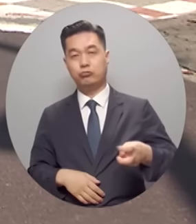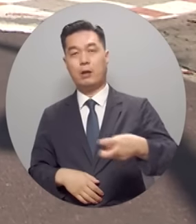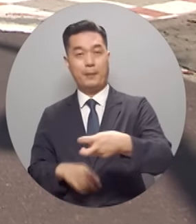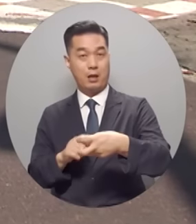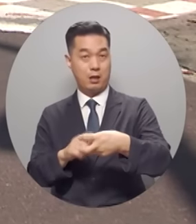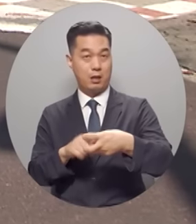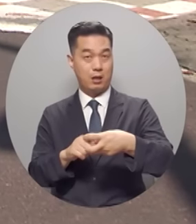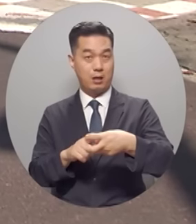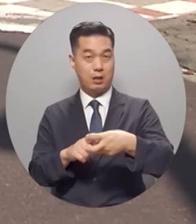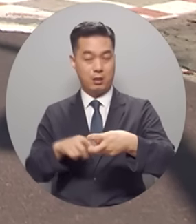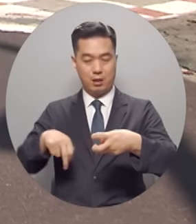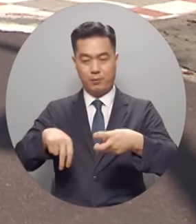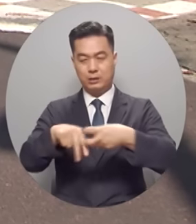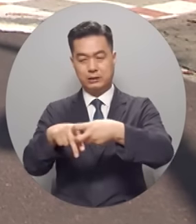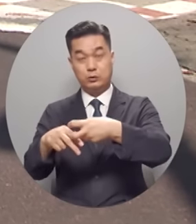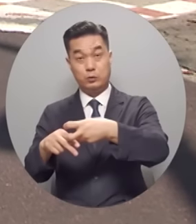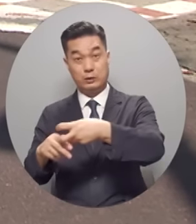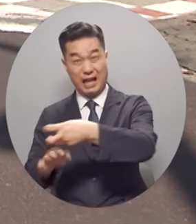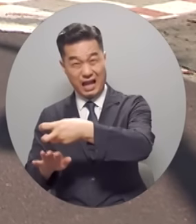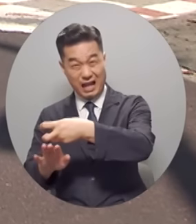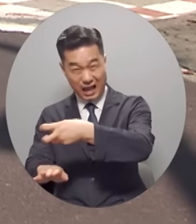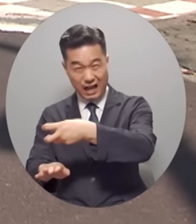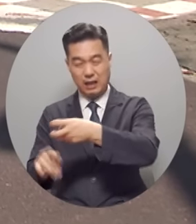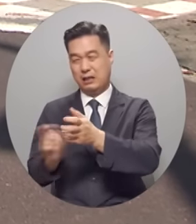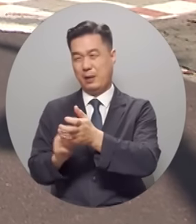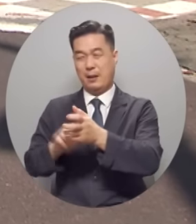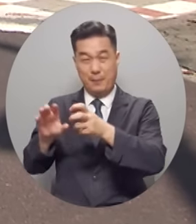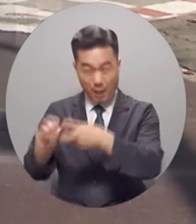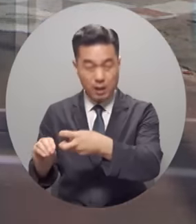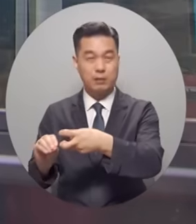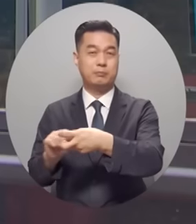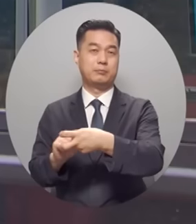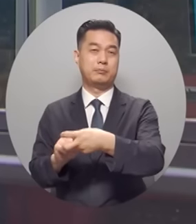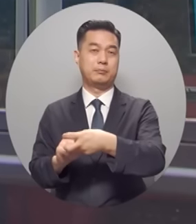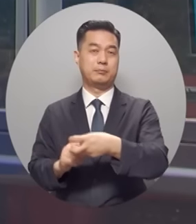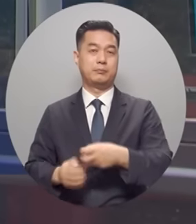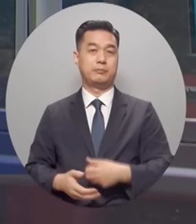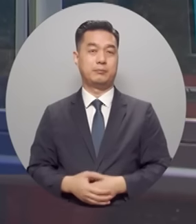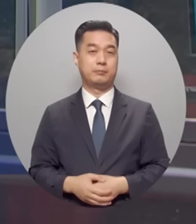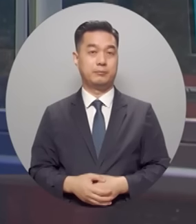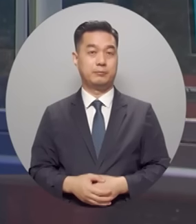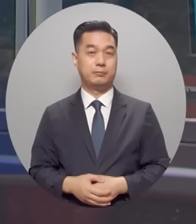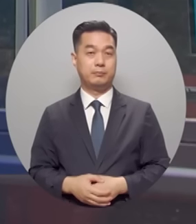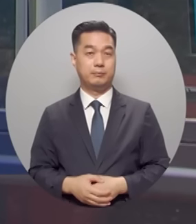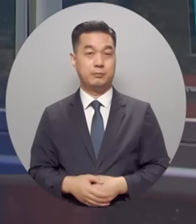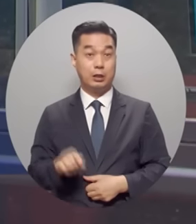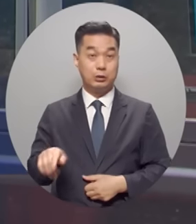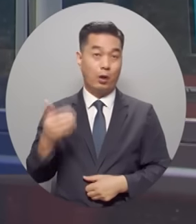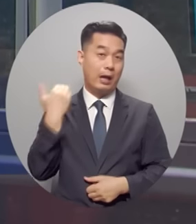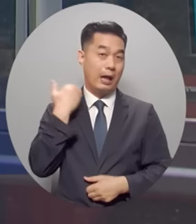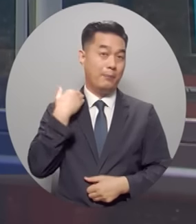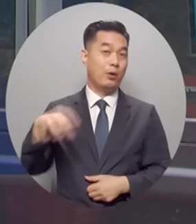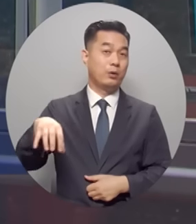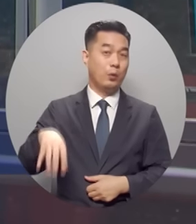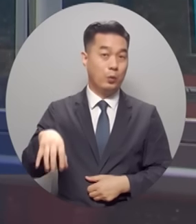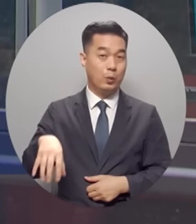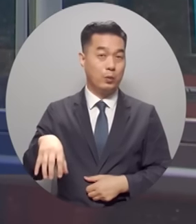버스는 보행자를 치고 난 뒤에야 급하게 멈춰섰습니다. 그쪽에는 좀 사람이